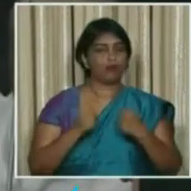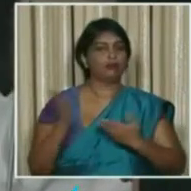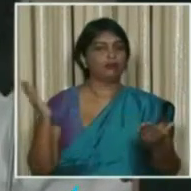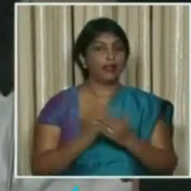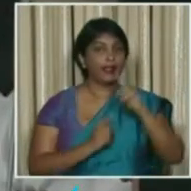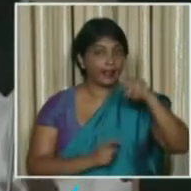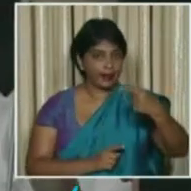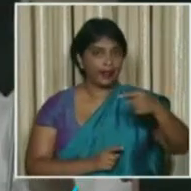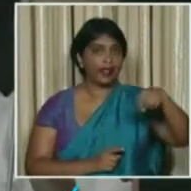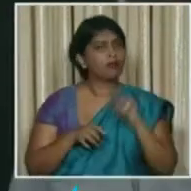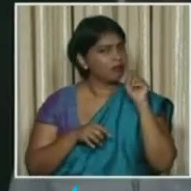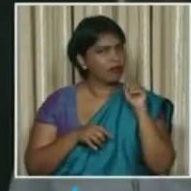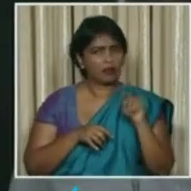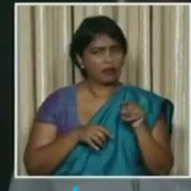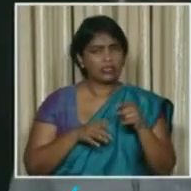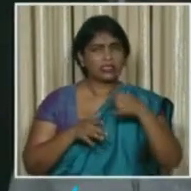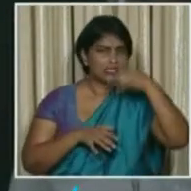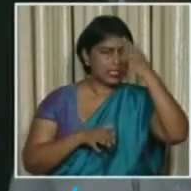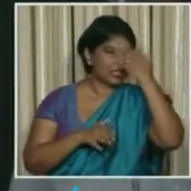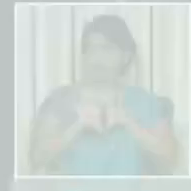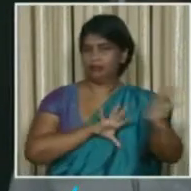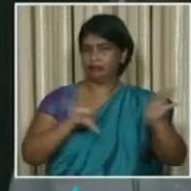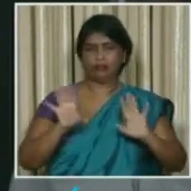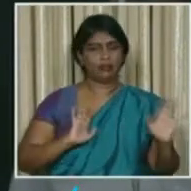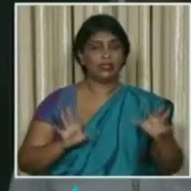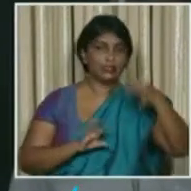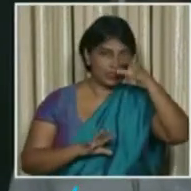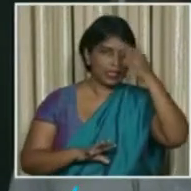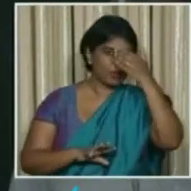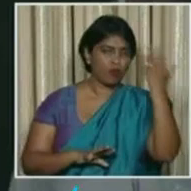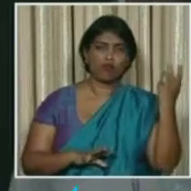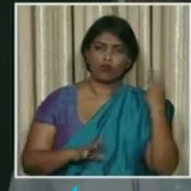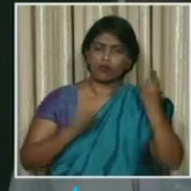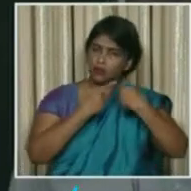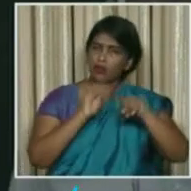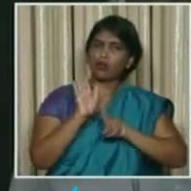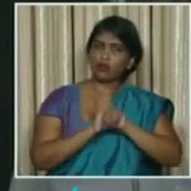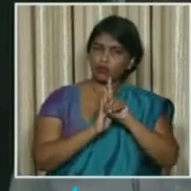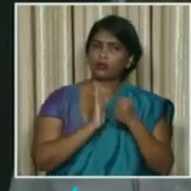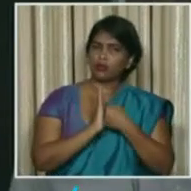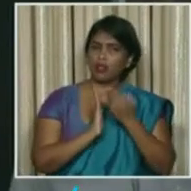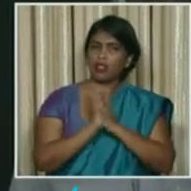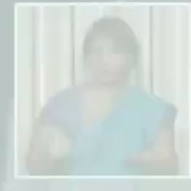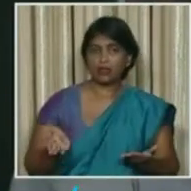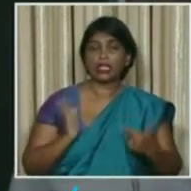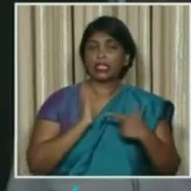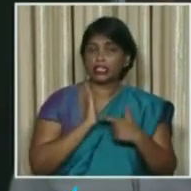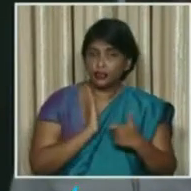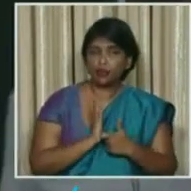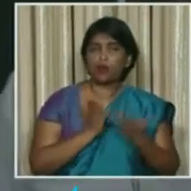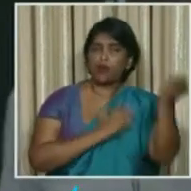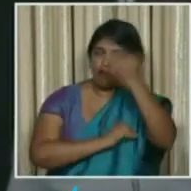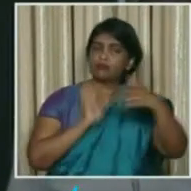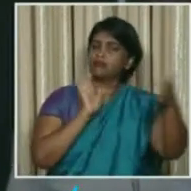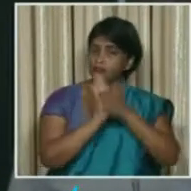හෙටයි අනිද්දායි සෙනසුරාදා. ජාතිකත්ව අනුව බෙදන්නේ නැතුව සිංහල දෙමළ මුස්ලිම් ඒ උතුරහා නැගෙනහිර හැම මන්ත්‍රී කෙනෙක් එක්කම කතා කරන්නේ. ඒ හැමෝම